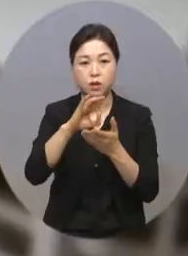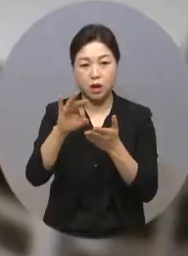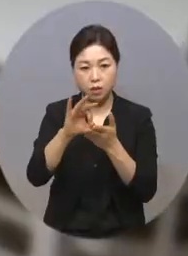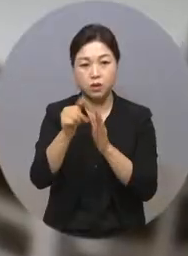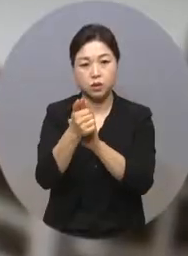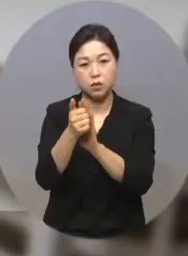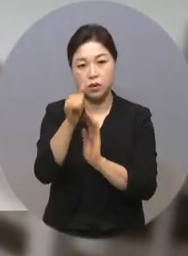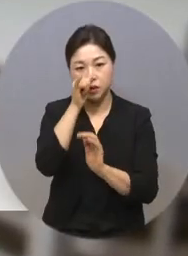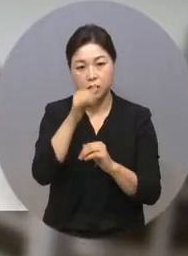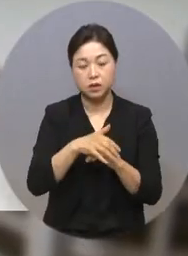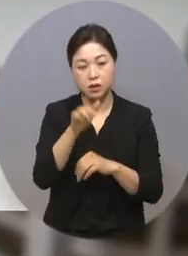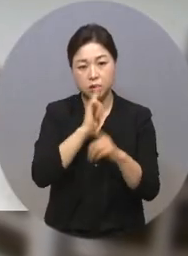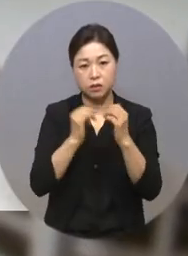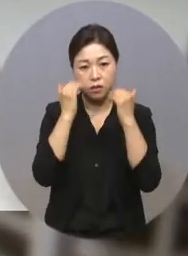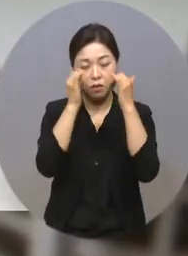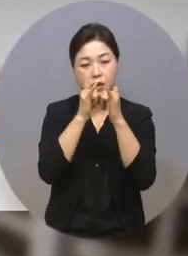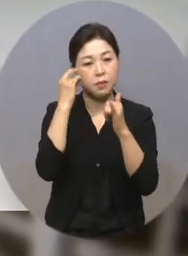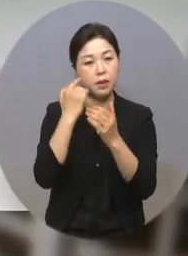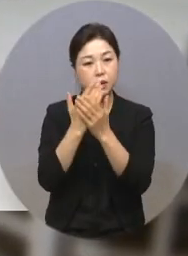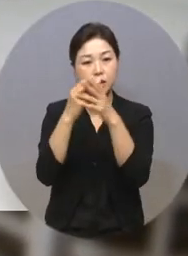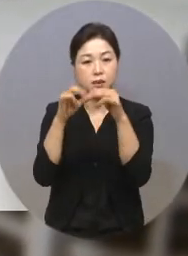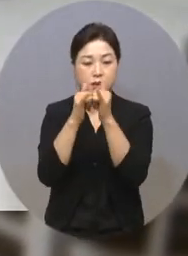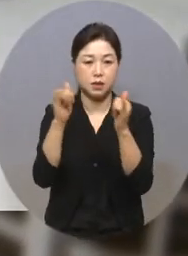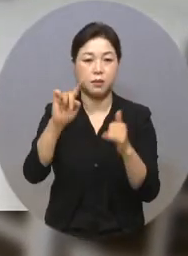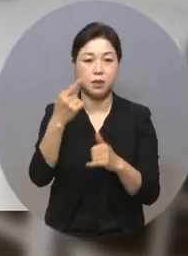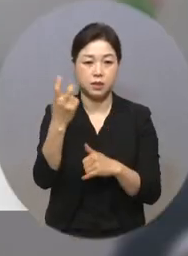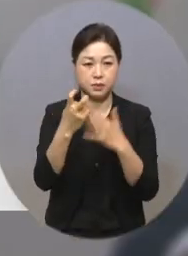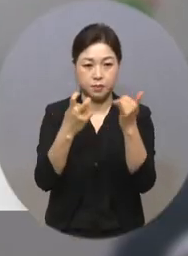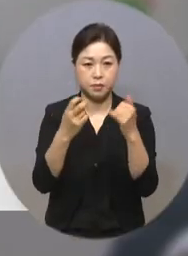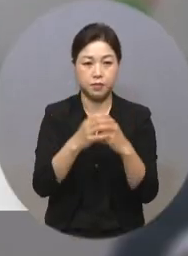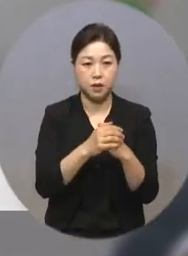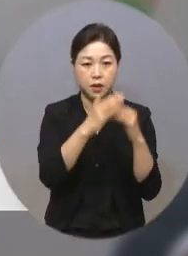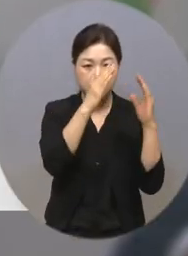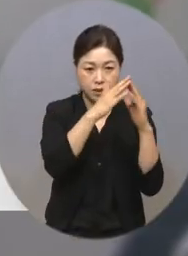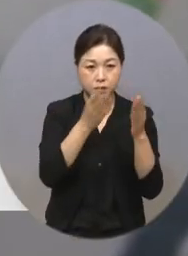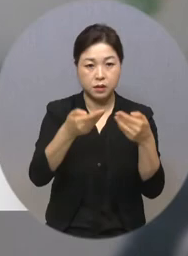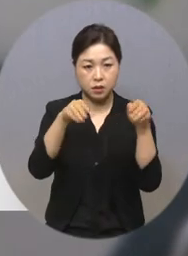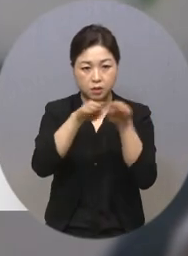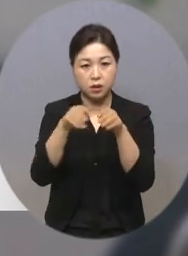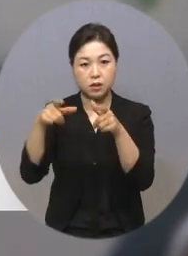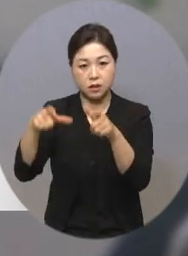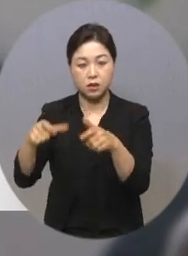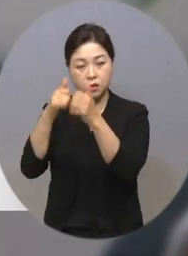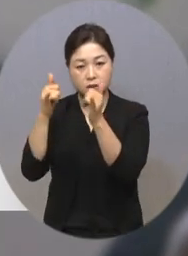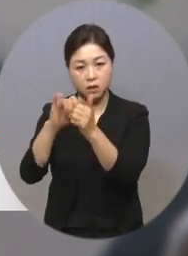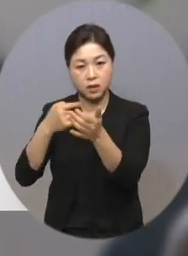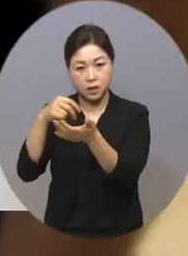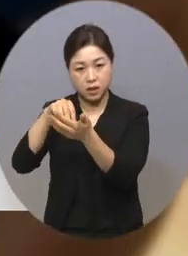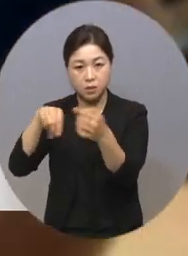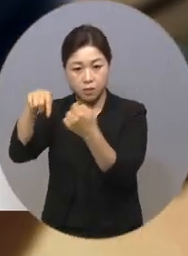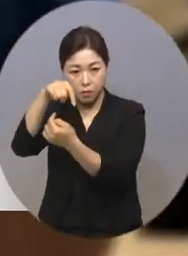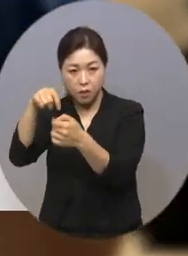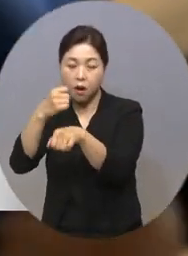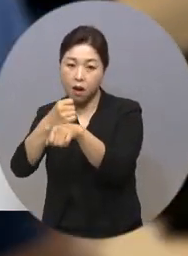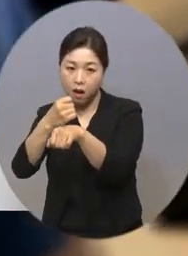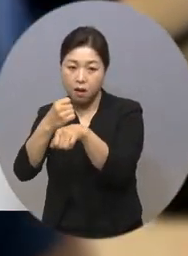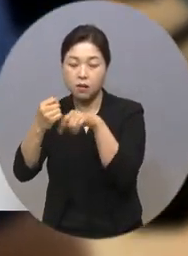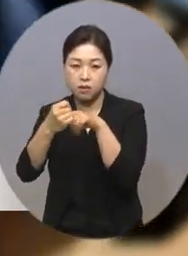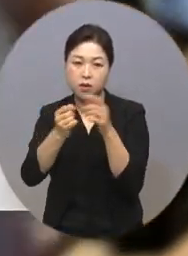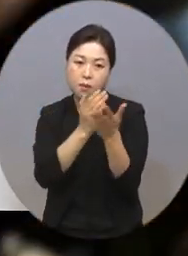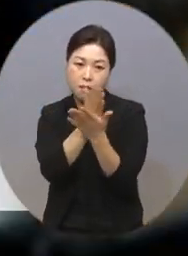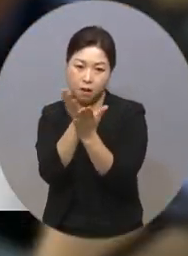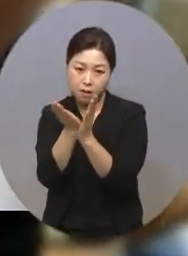신청대상은 성인 발달장애인 120명 으로 제가 00:00 서령 지역사회 자립형 으로 나 너 체계적인 지원을